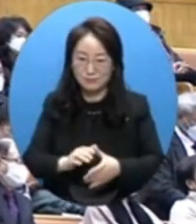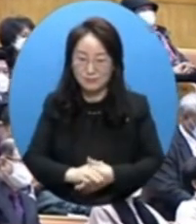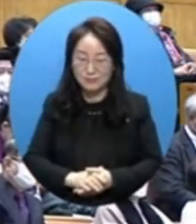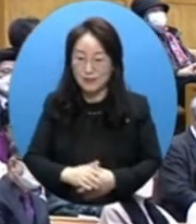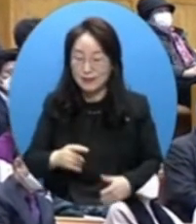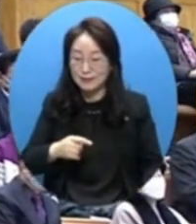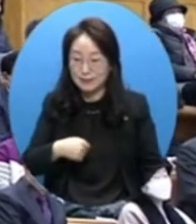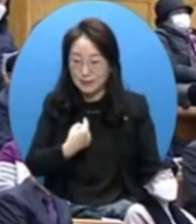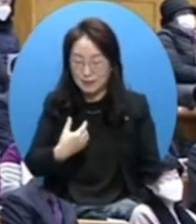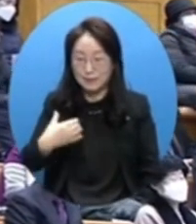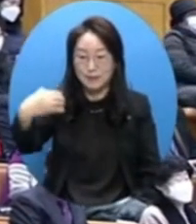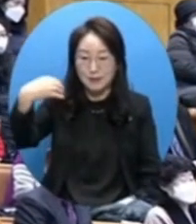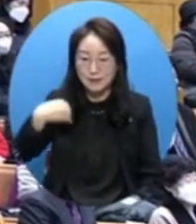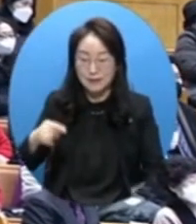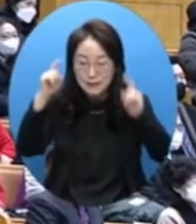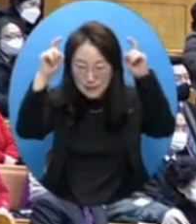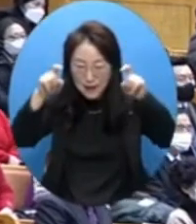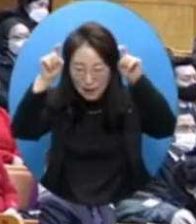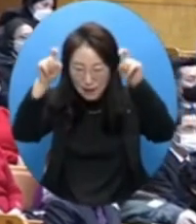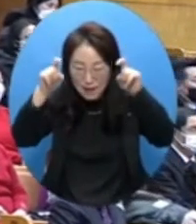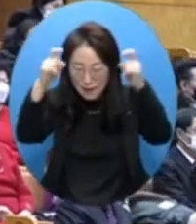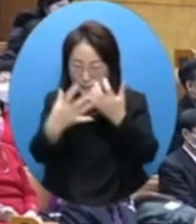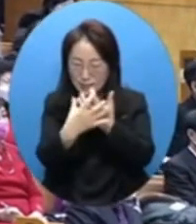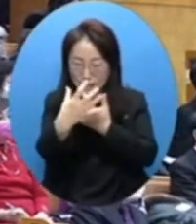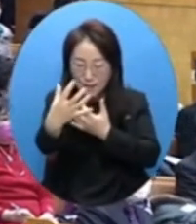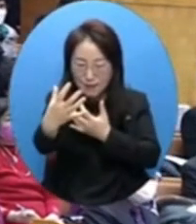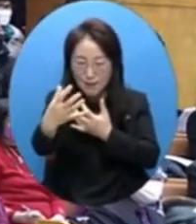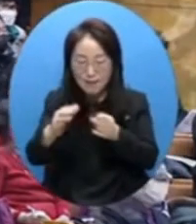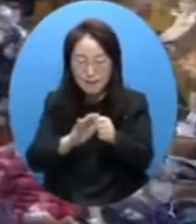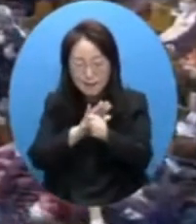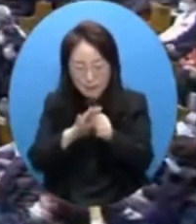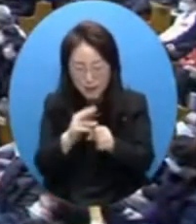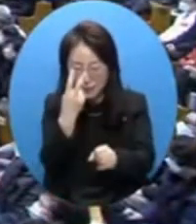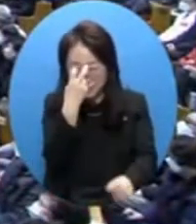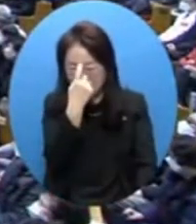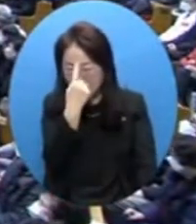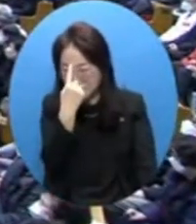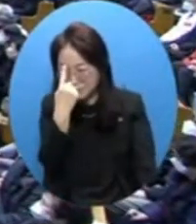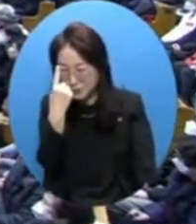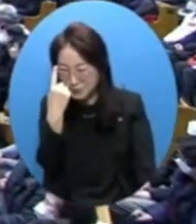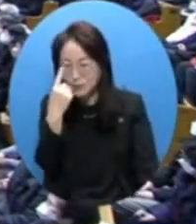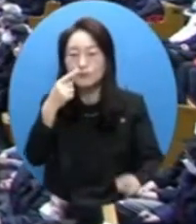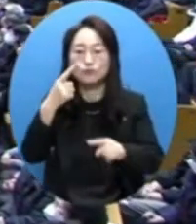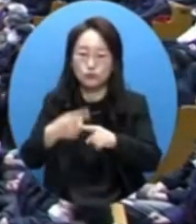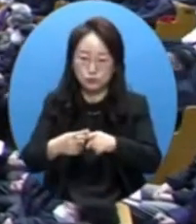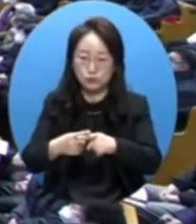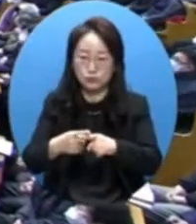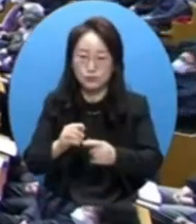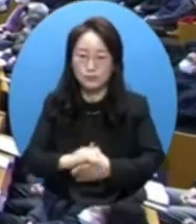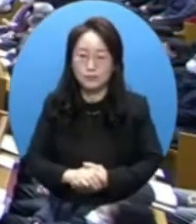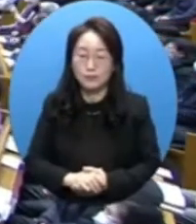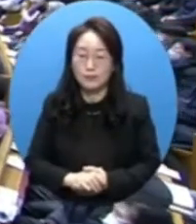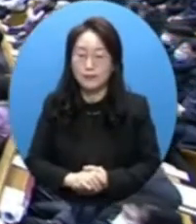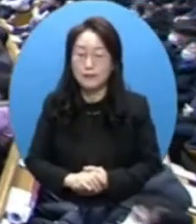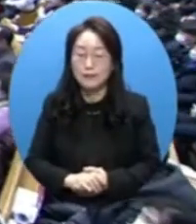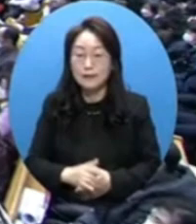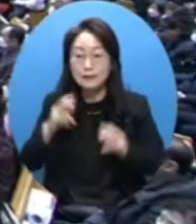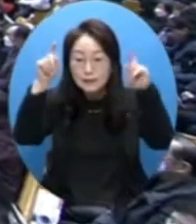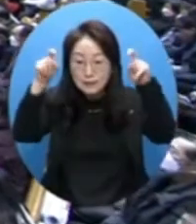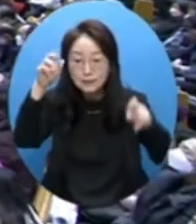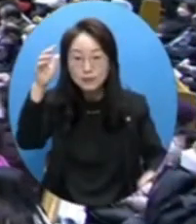자기에게 맡겨진 양떼들을 살아온 지도적으로도 지키고 있었던 것입니다 그들에게